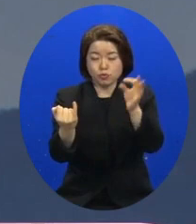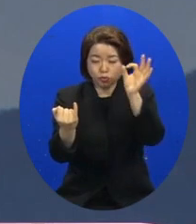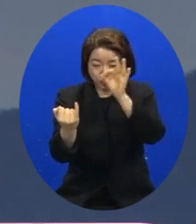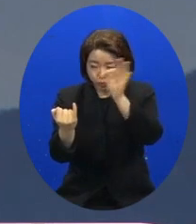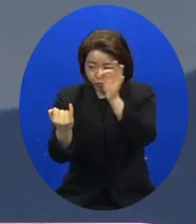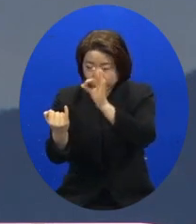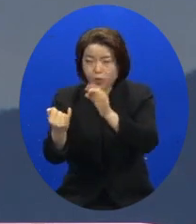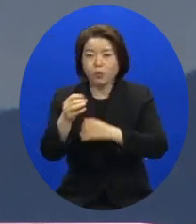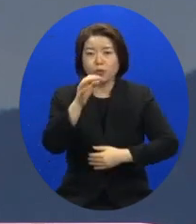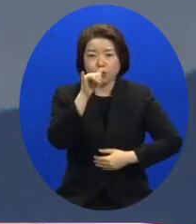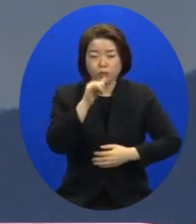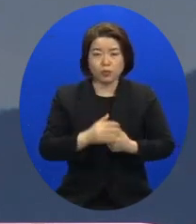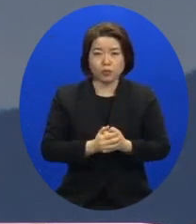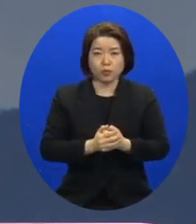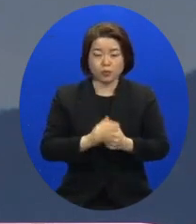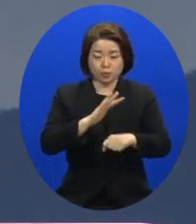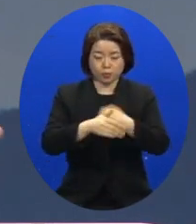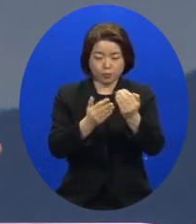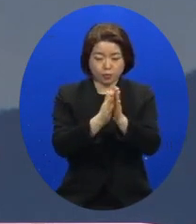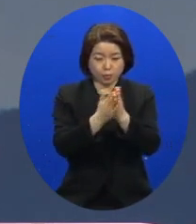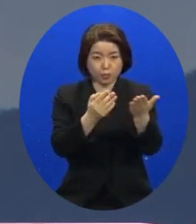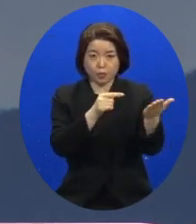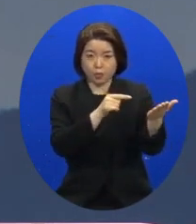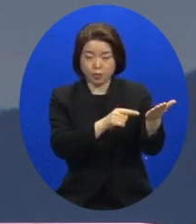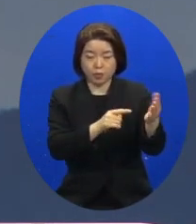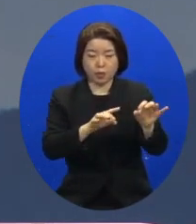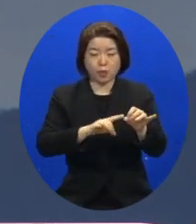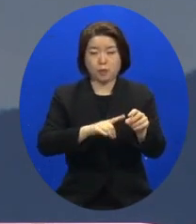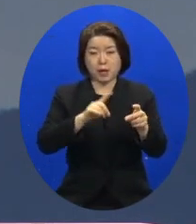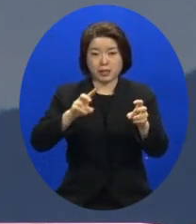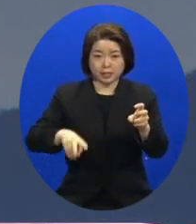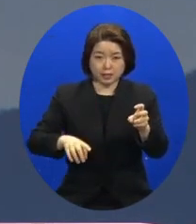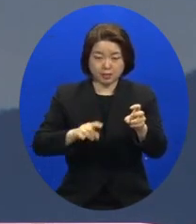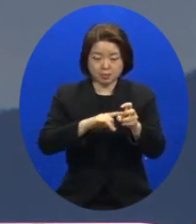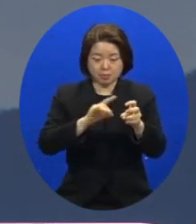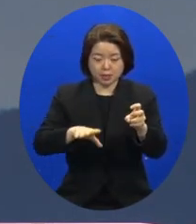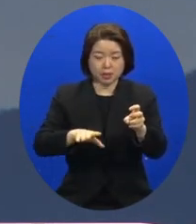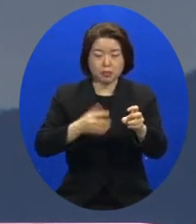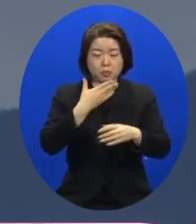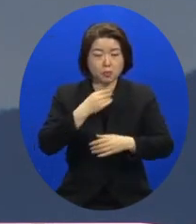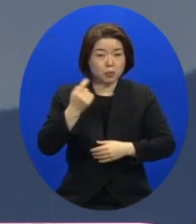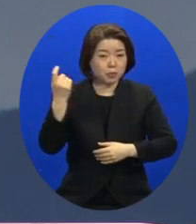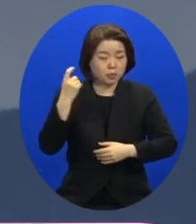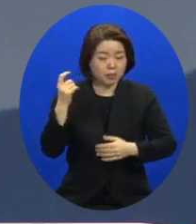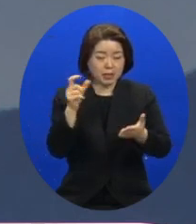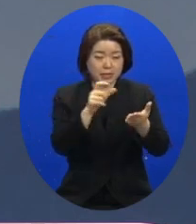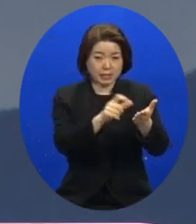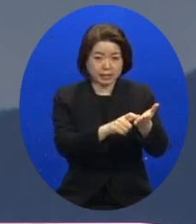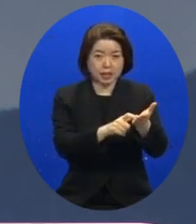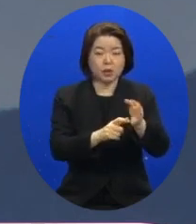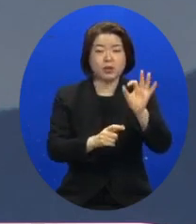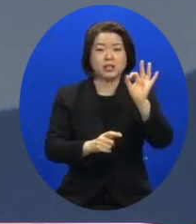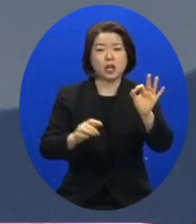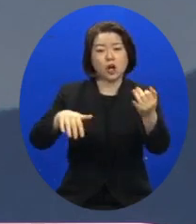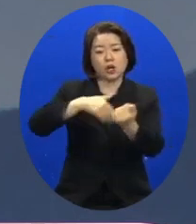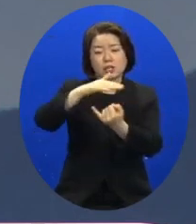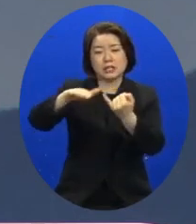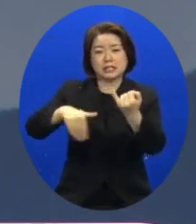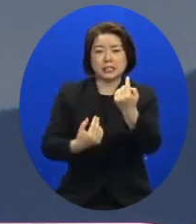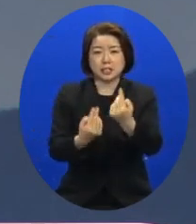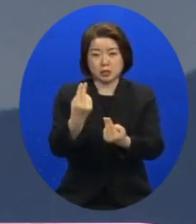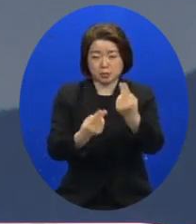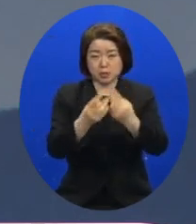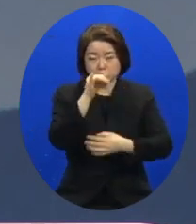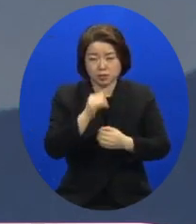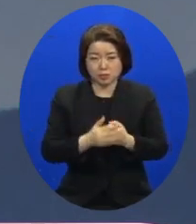오늘 성경 본문에 나오는 마태복음 25장의 열처녀의 비유입니다. 열 처녀가 신랑이